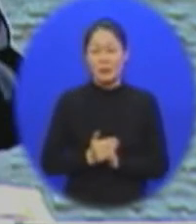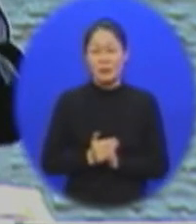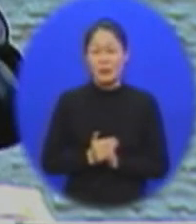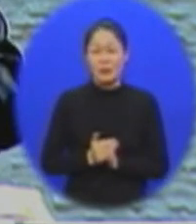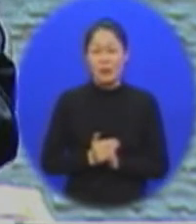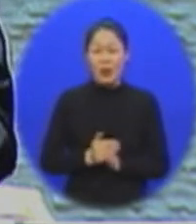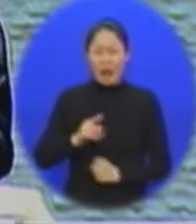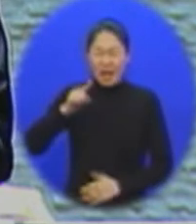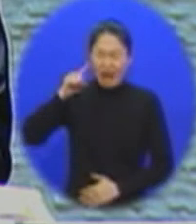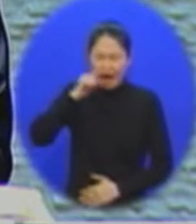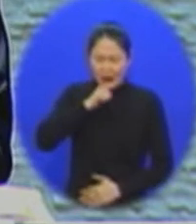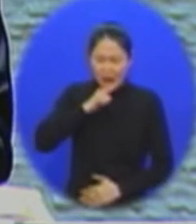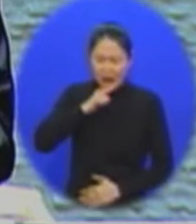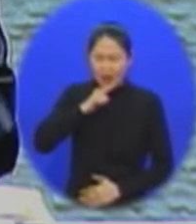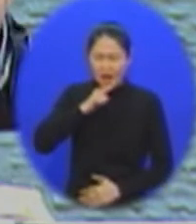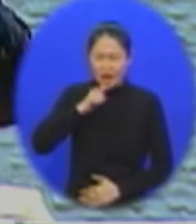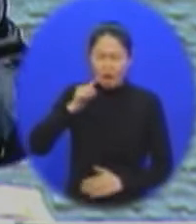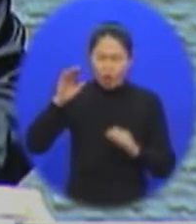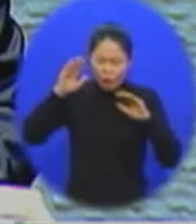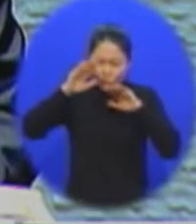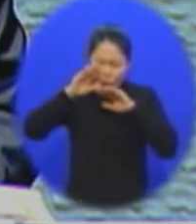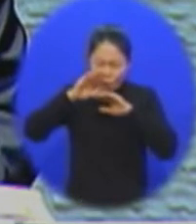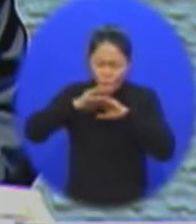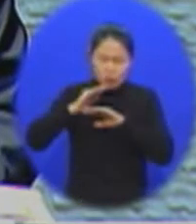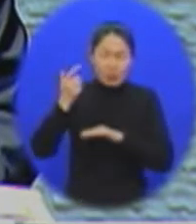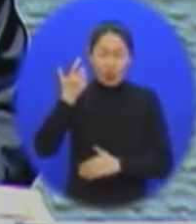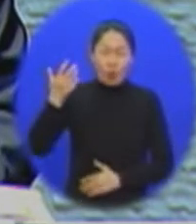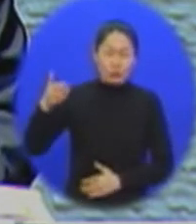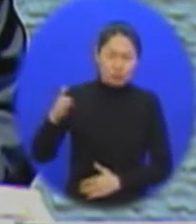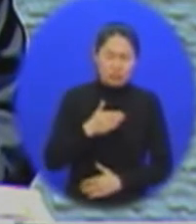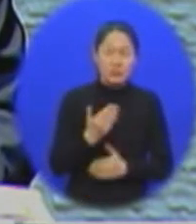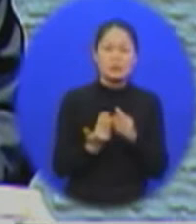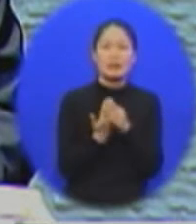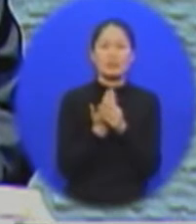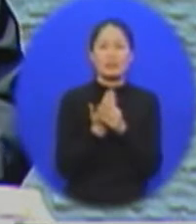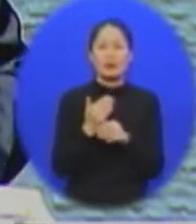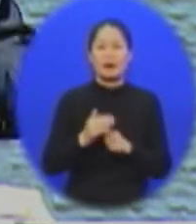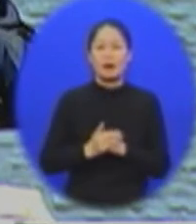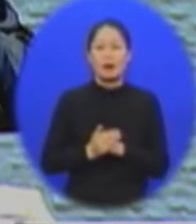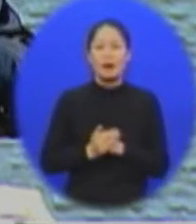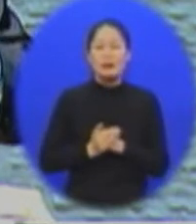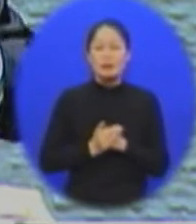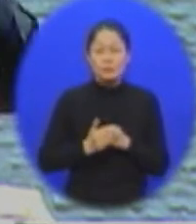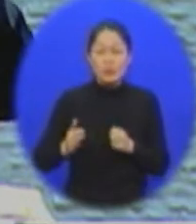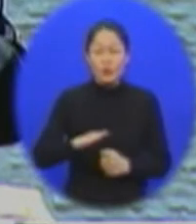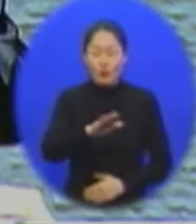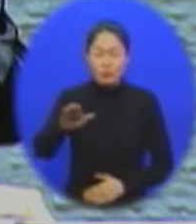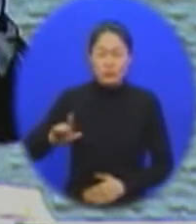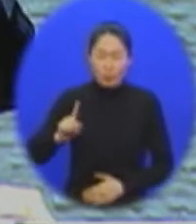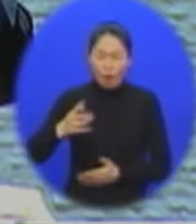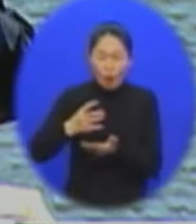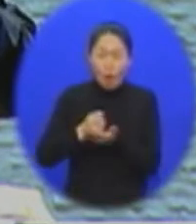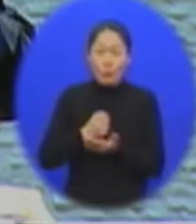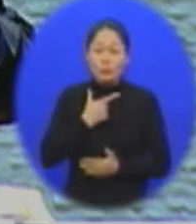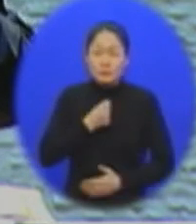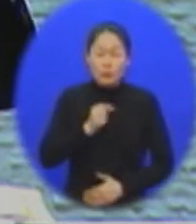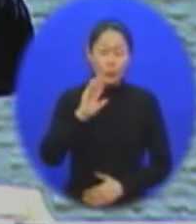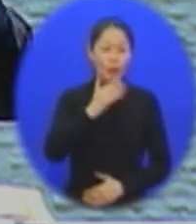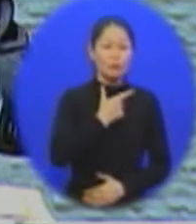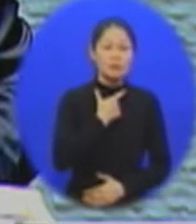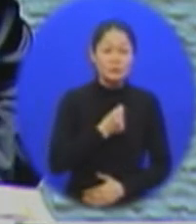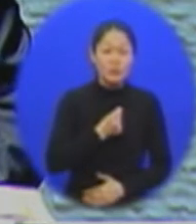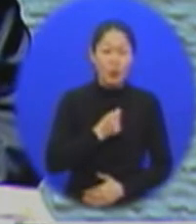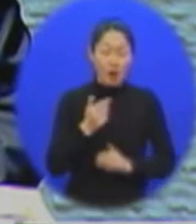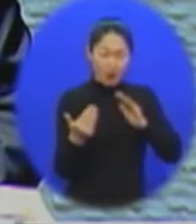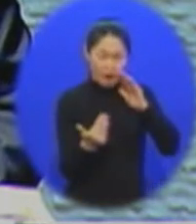악한 어두움에 이용해서 부터 오는 것들입니다 그러므로 여러분이 뭘 얻고 싶은 것 되고 싶은 것을 다